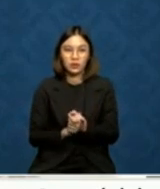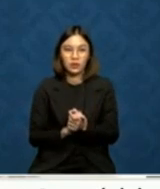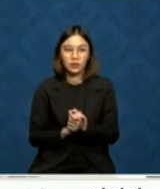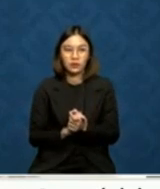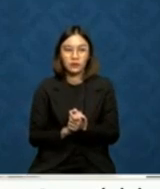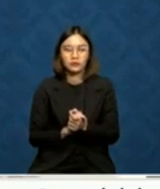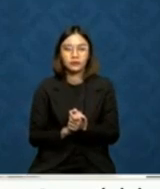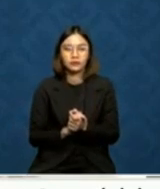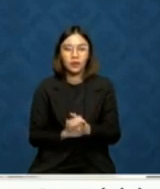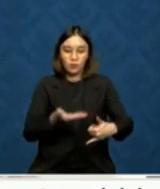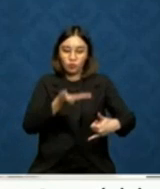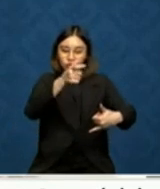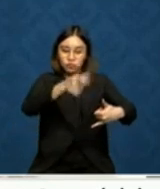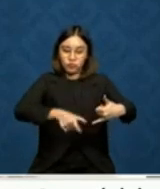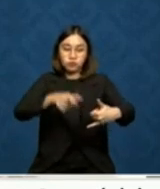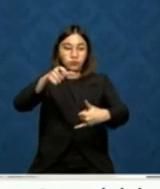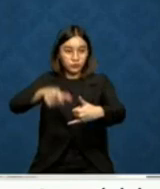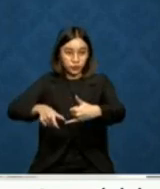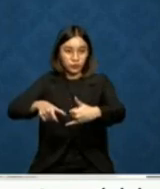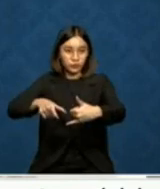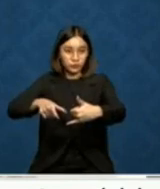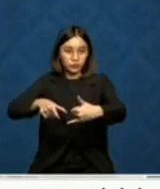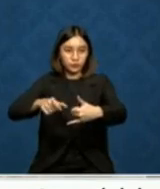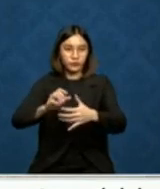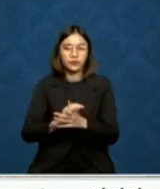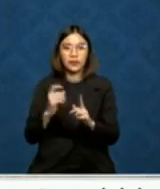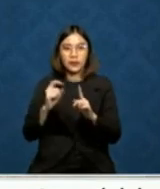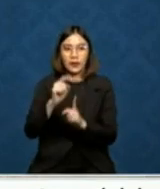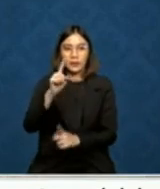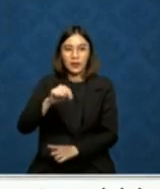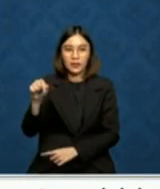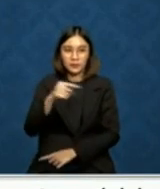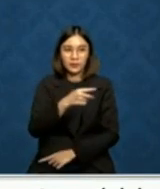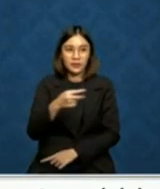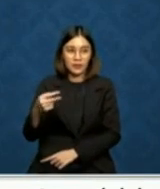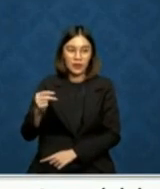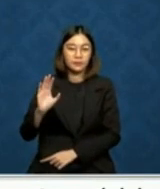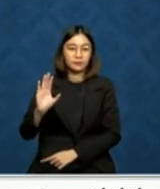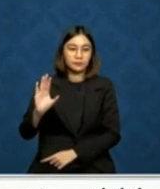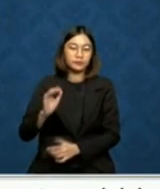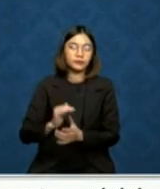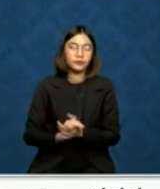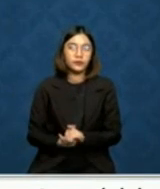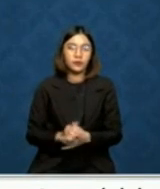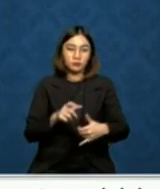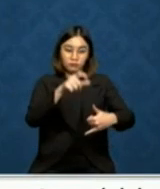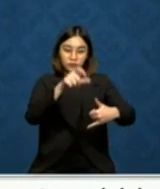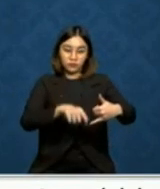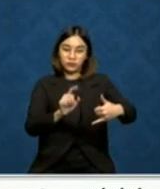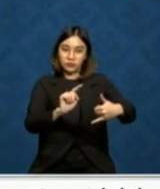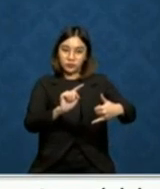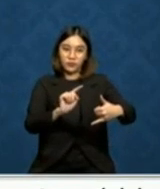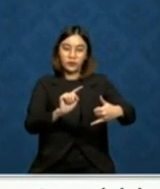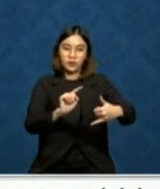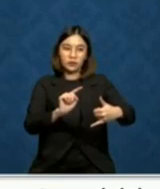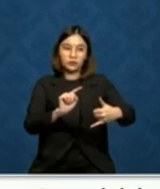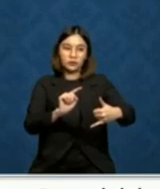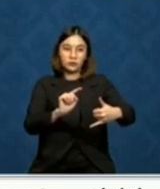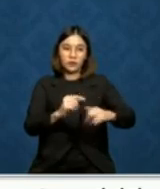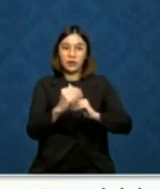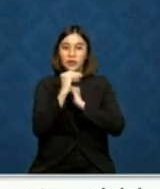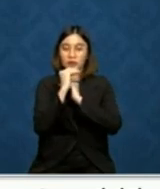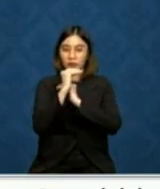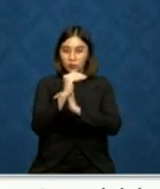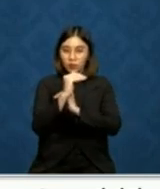ษณ์ทางเพศค่ะหรือภาษาอังกฤษ gender identity ค่ะที่บุคคลนั้นย่อมสามารถที่จะกำหน